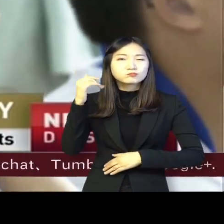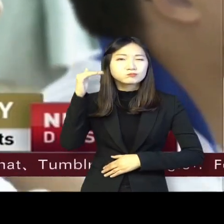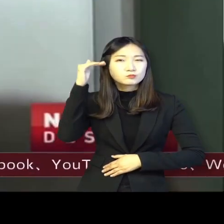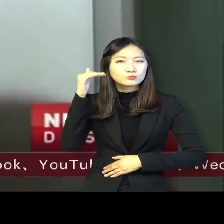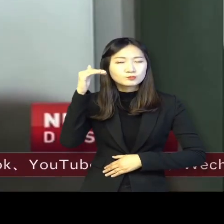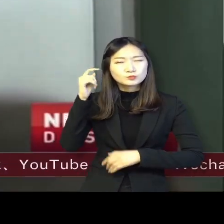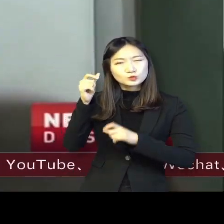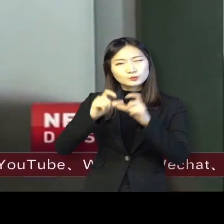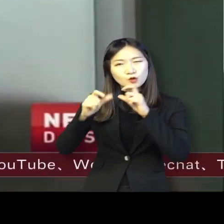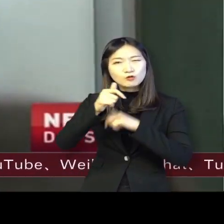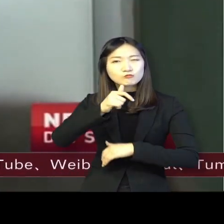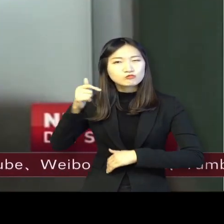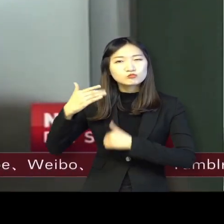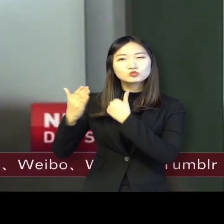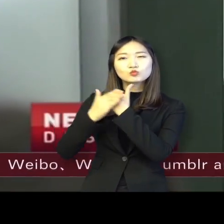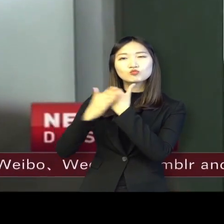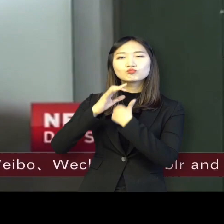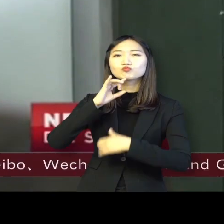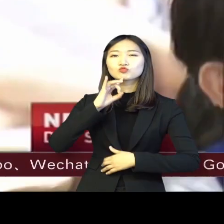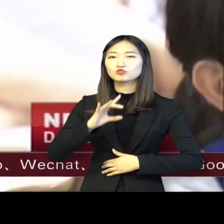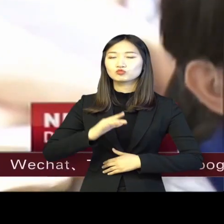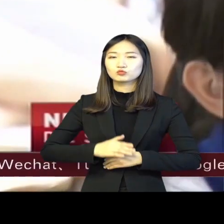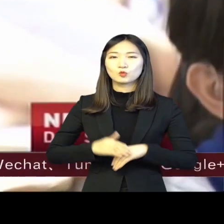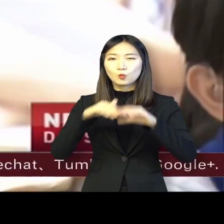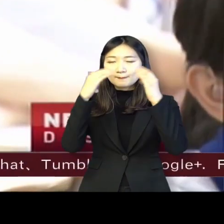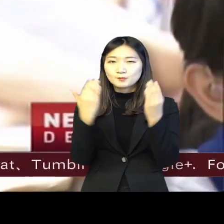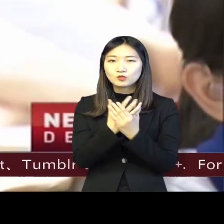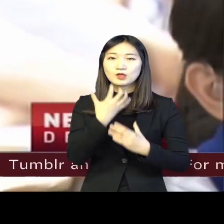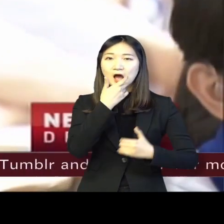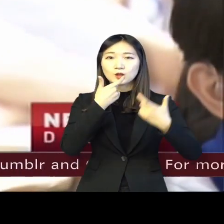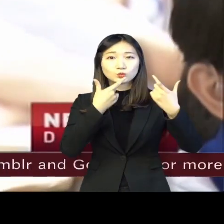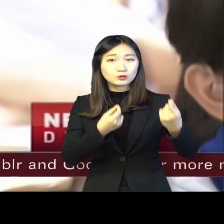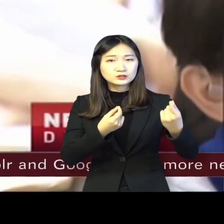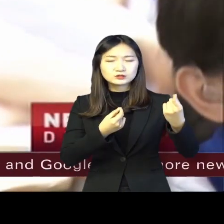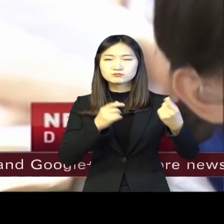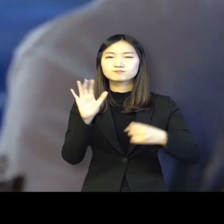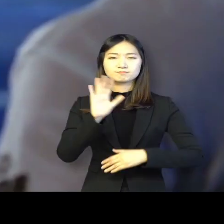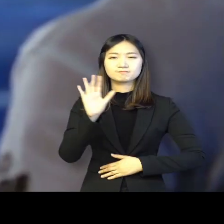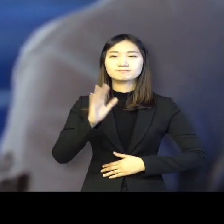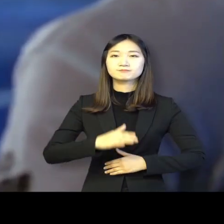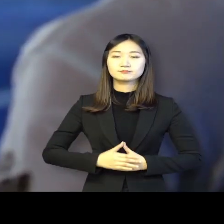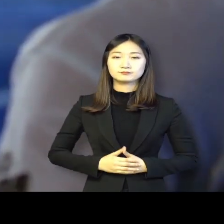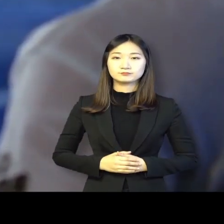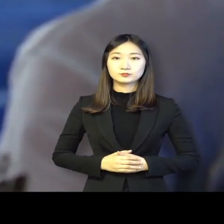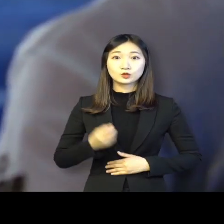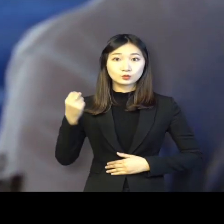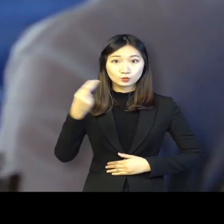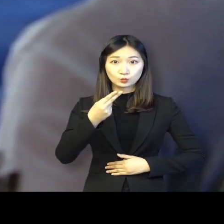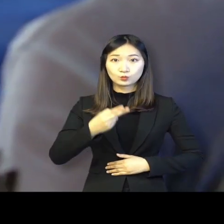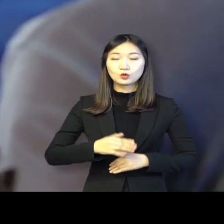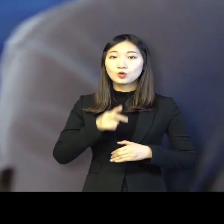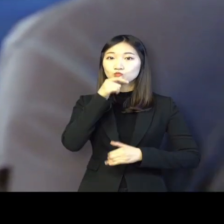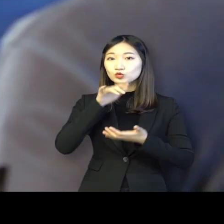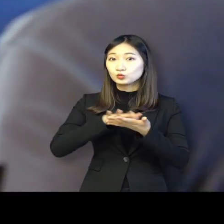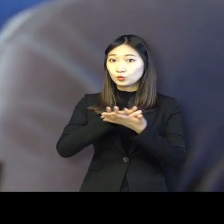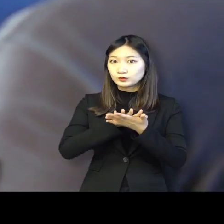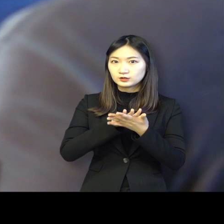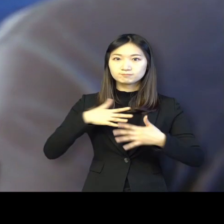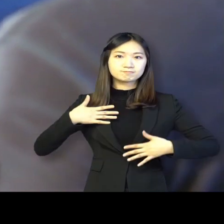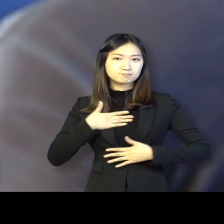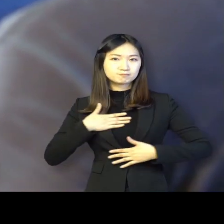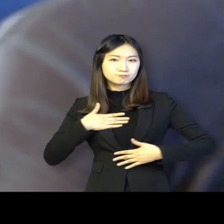크게 들리는 역할을 하는 것이지 완전히 청인처럼 들을 수 없습니다. 또 물놀이나 샤워할